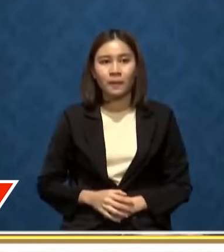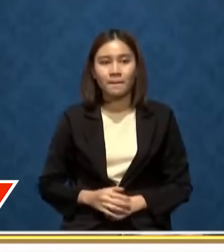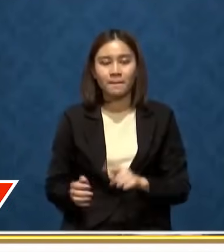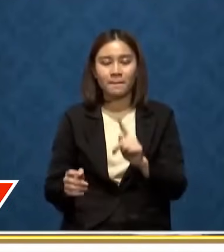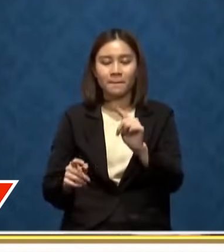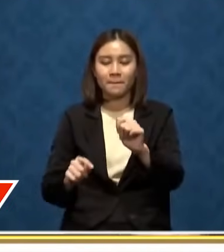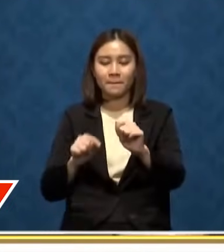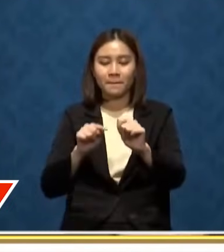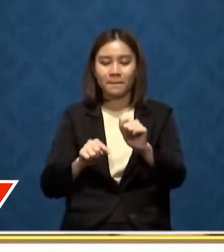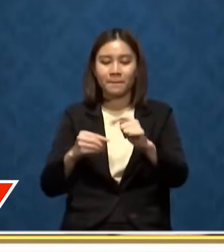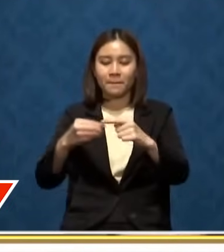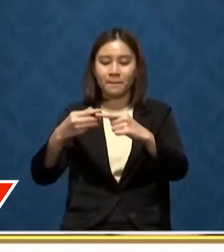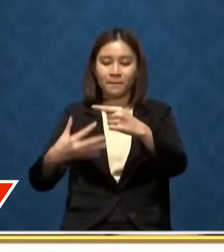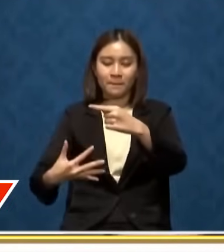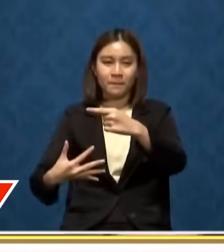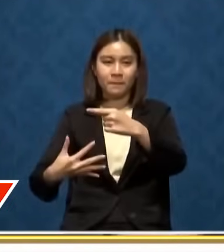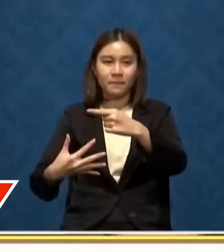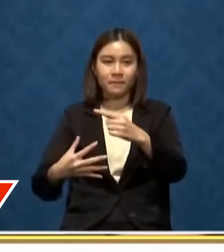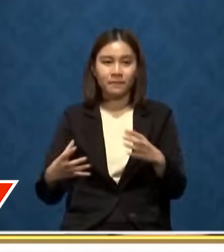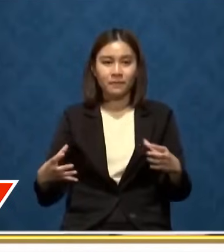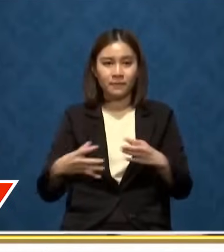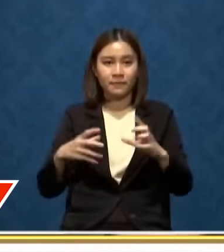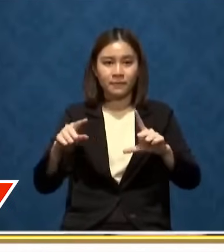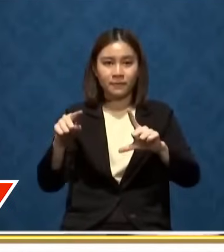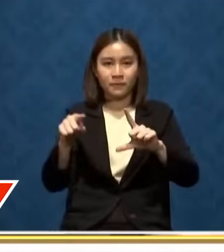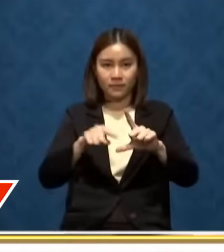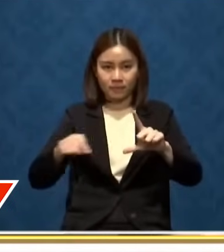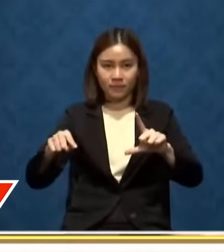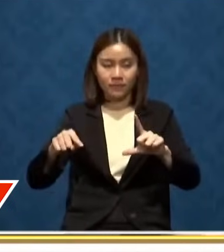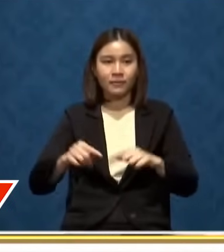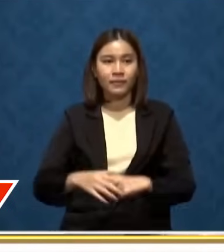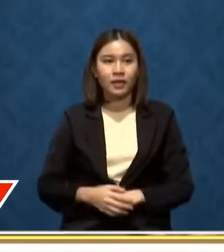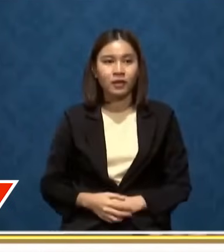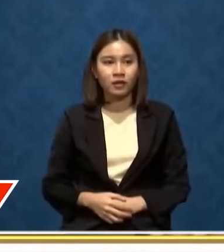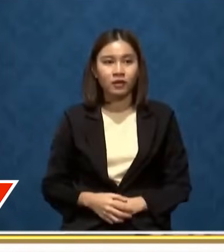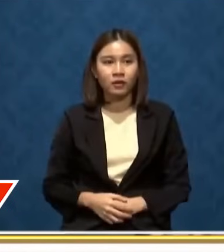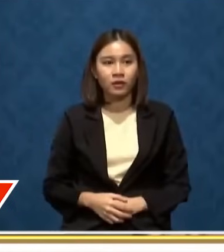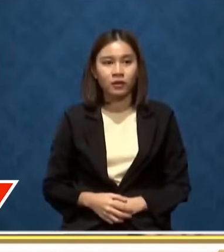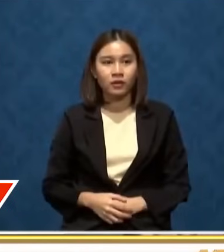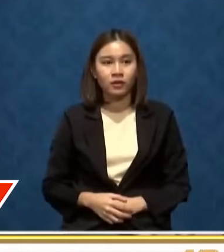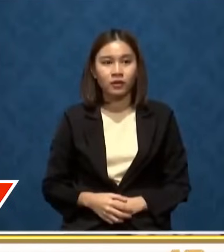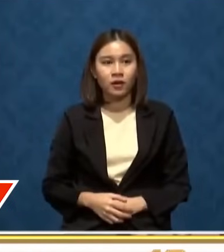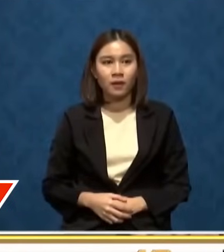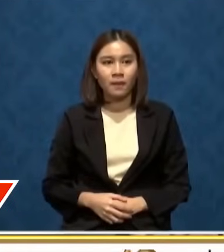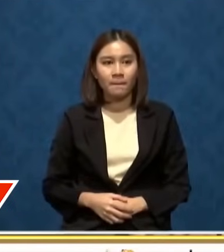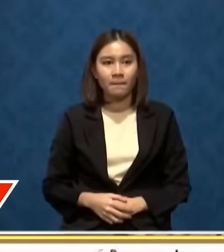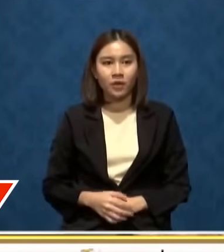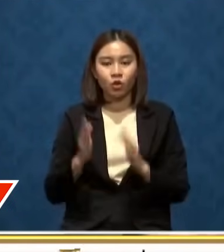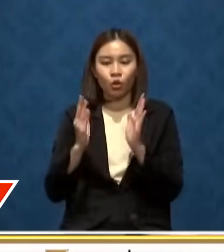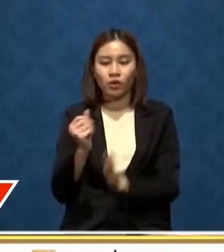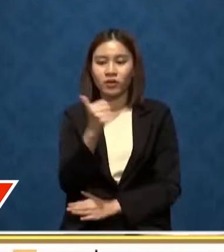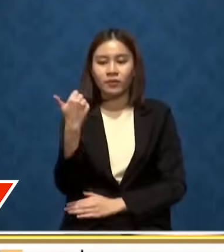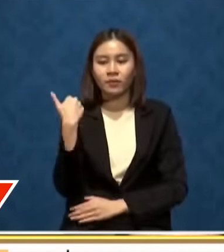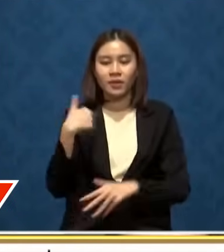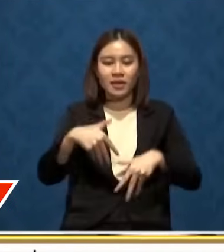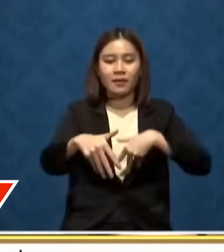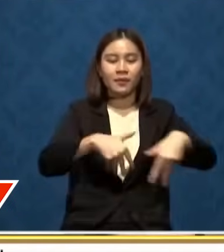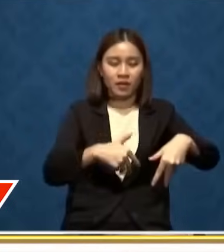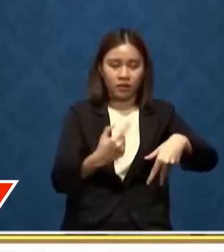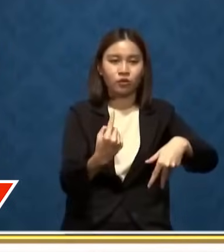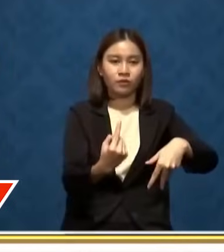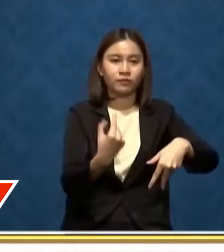ไซน้อยตำบลคลองขวางพรรคก้าวไกลไม่มีใครนอกจากประชาชนท่านประธาน